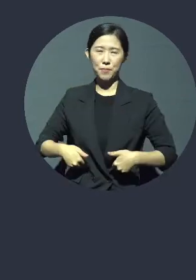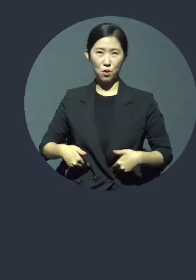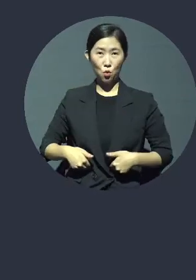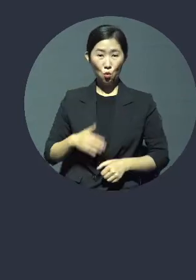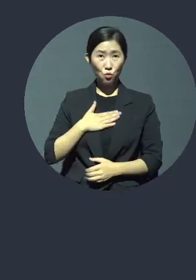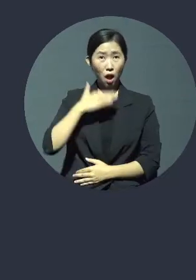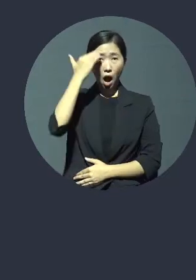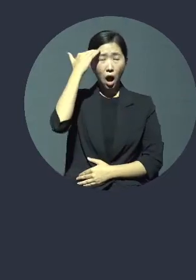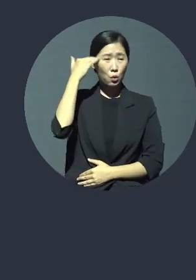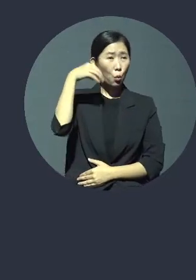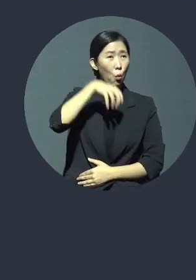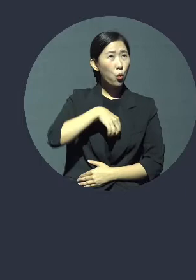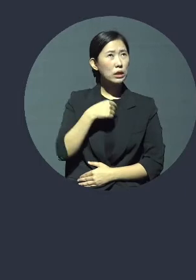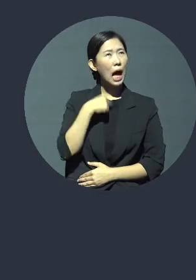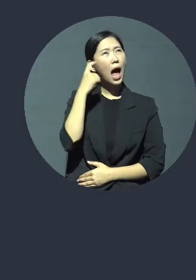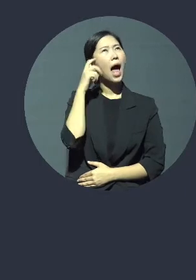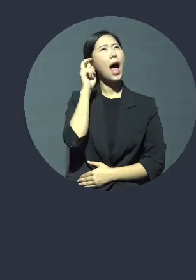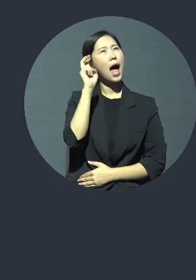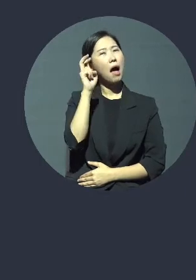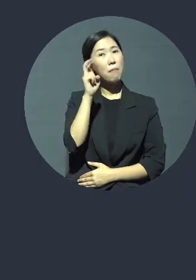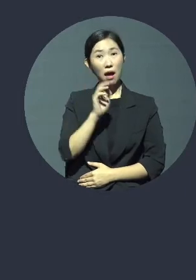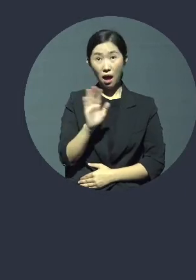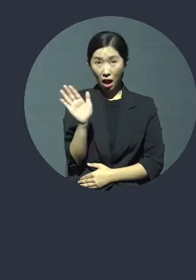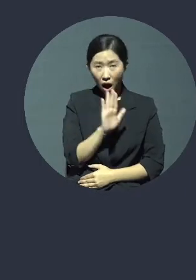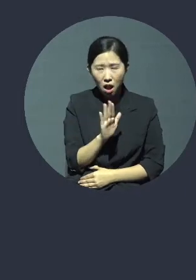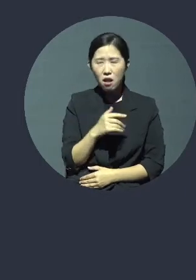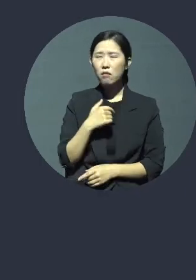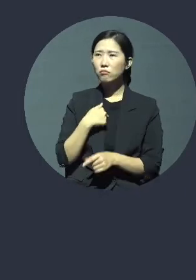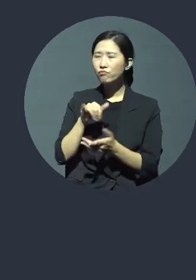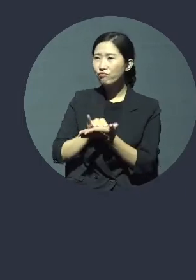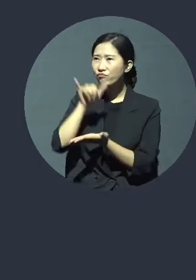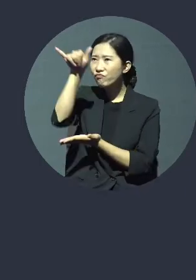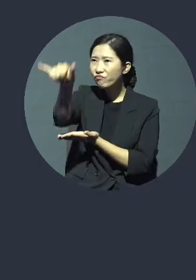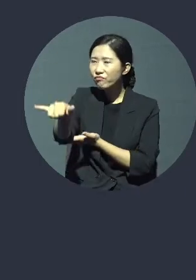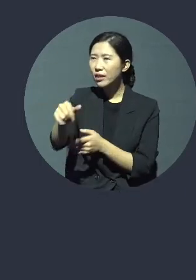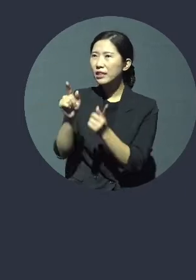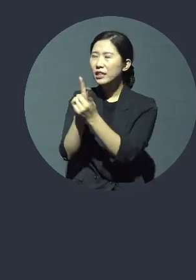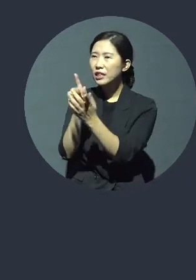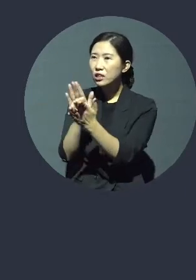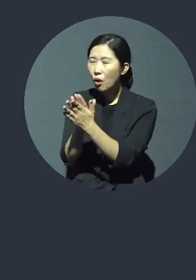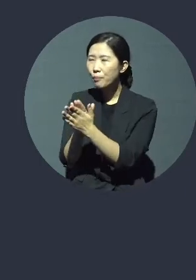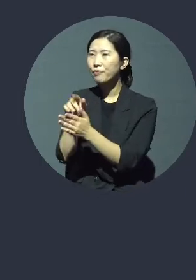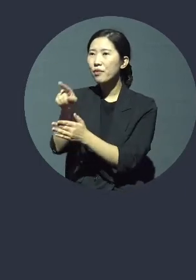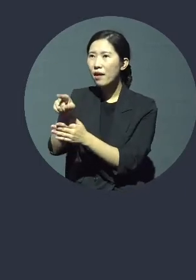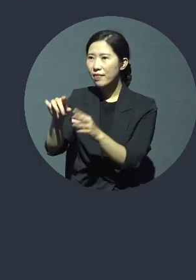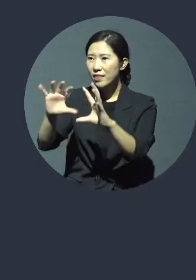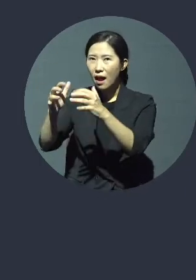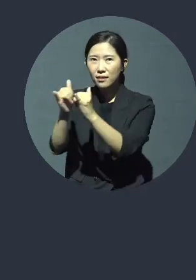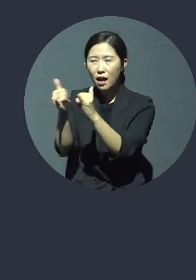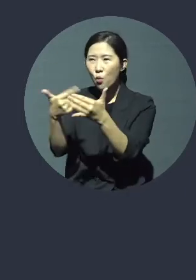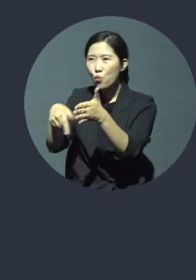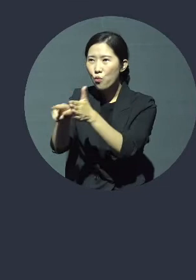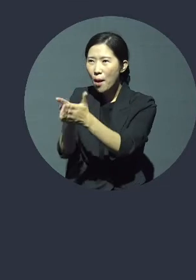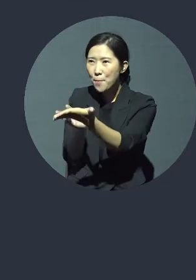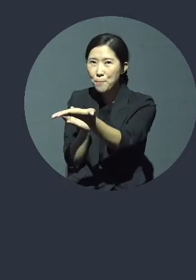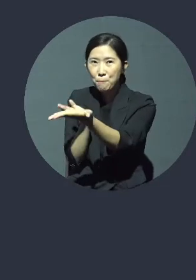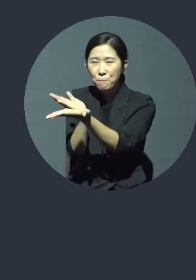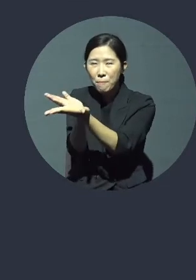고객의 삶을 선입견 없이 깊게 고민할 때 고객 중심의 디자인을 할 수 있다고 믿습니다.